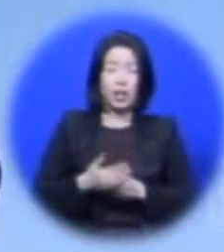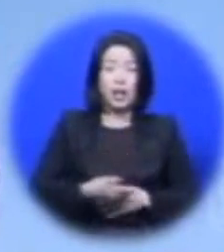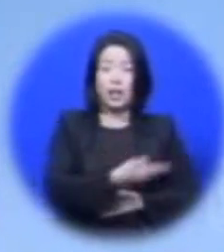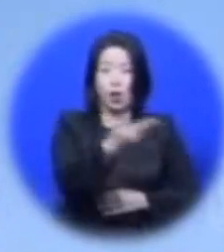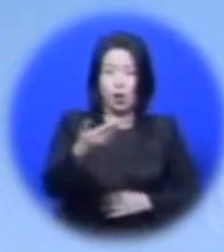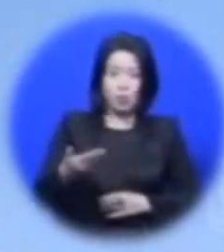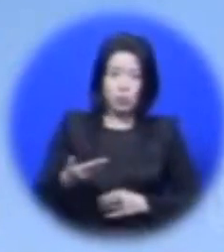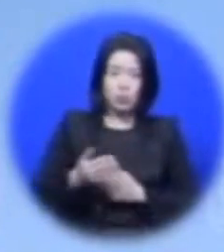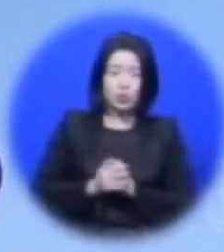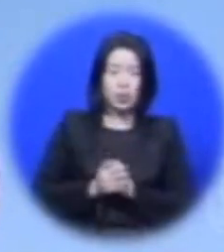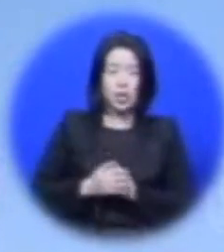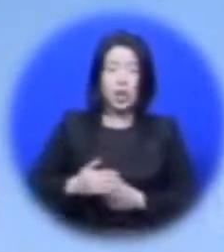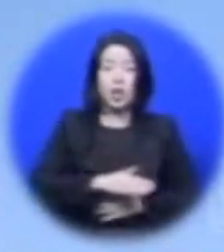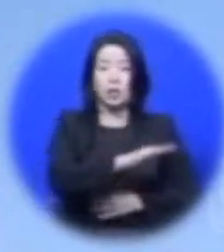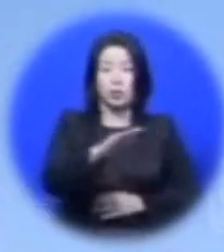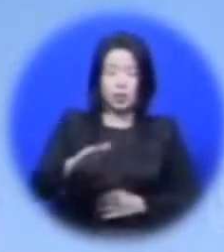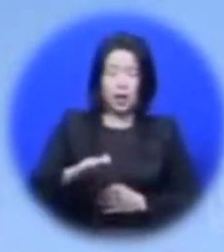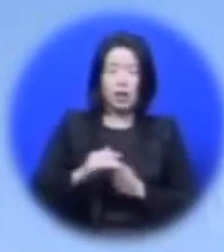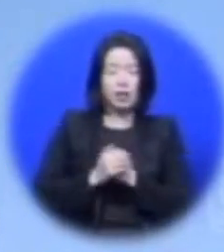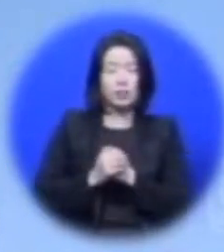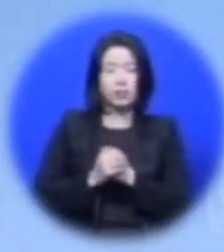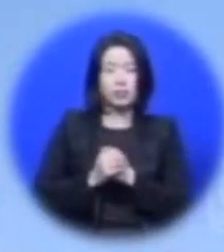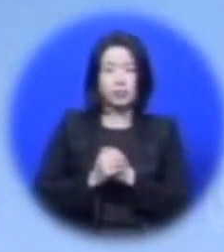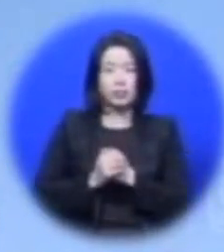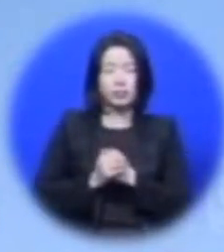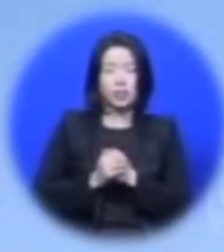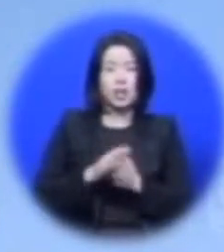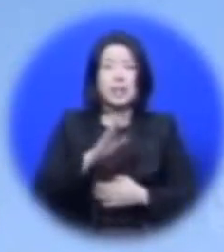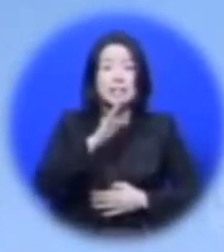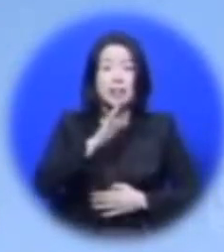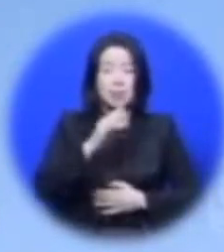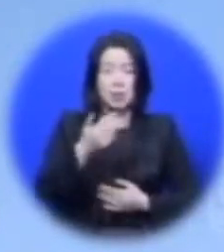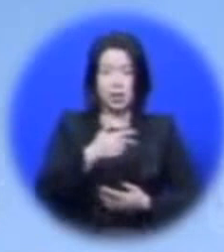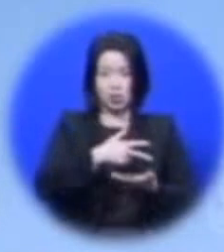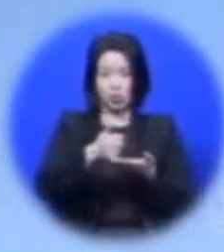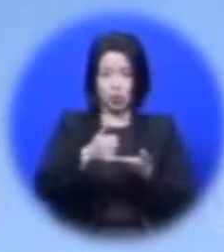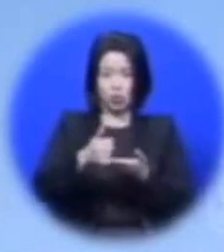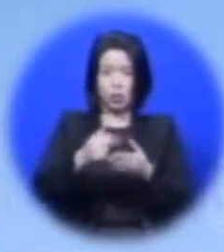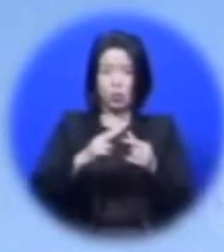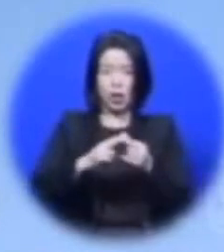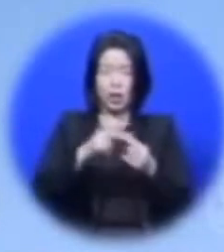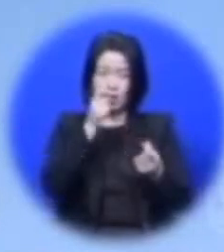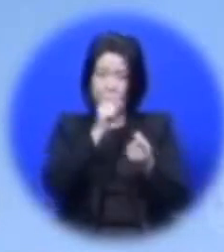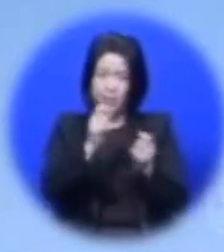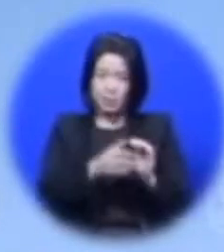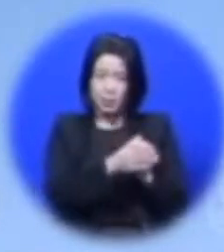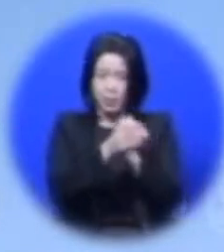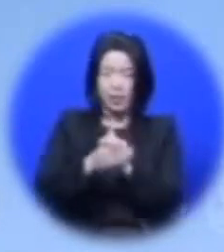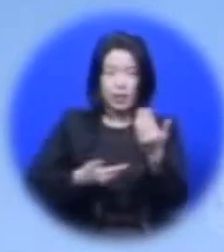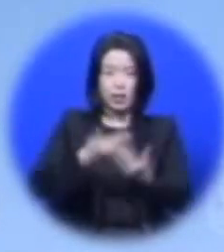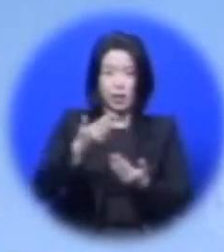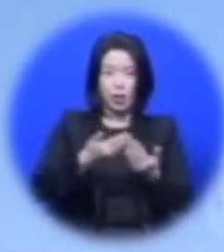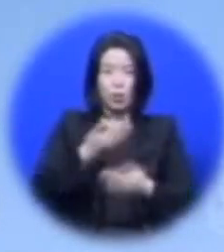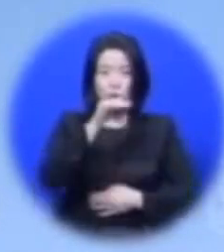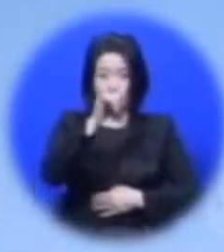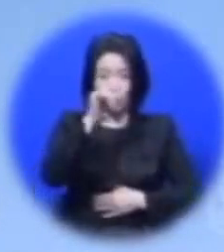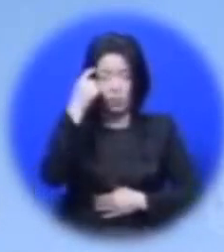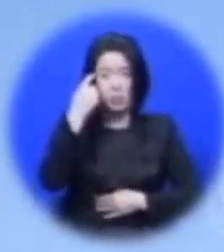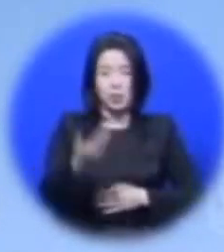여러분, 여러분들은 정말 주님과 그렇게 친밀하게 사귀고 있나요?